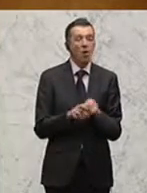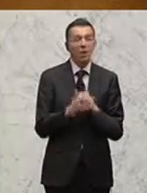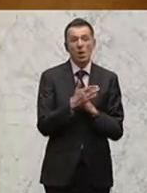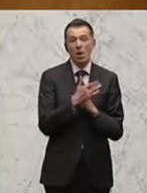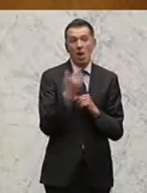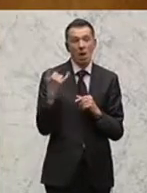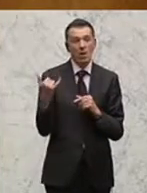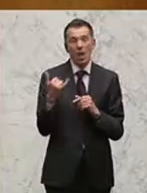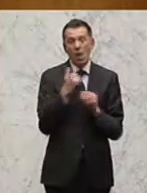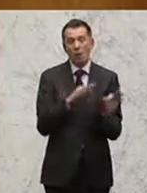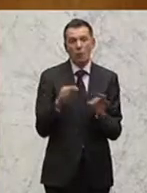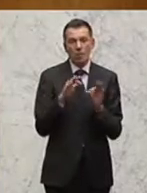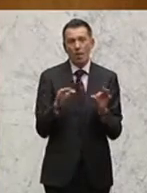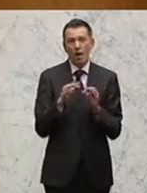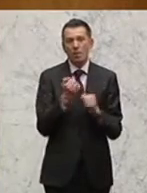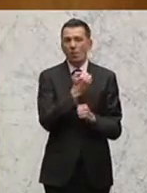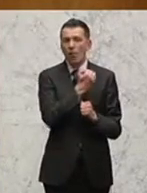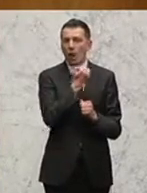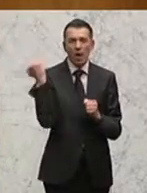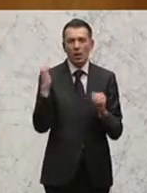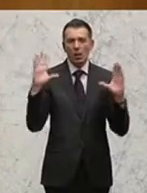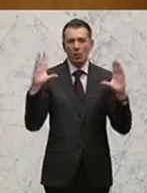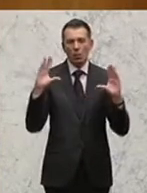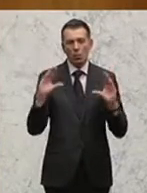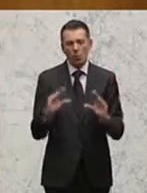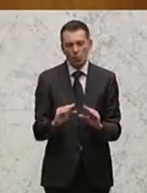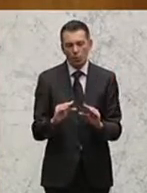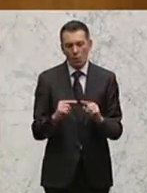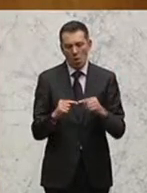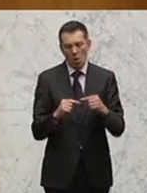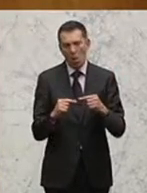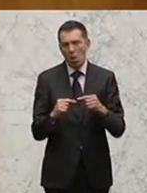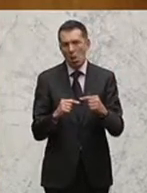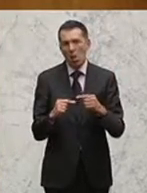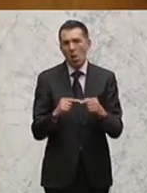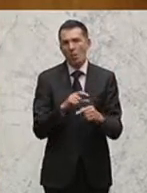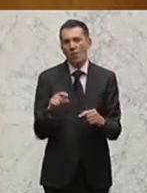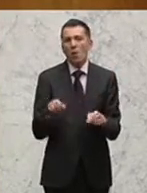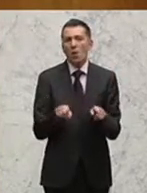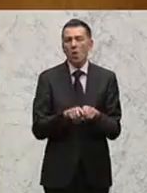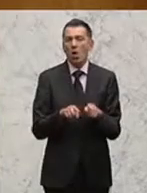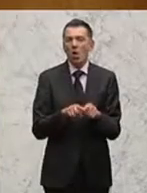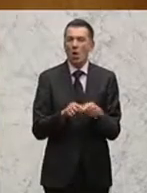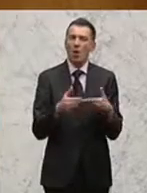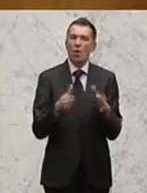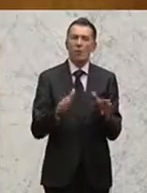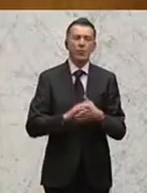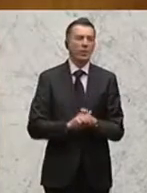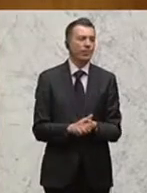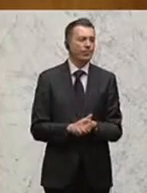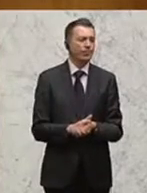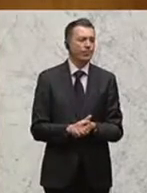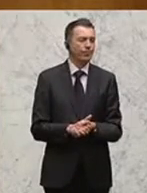Deradikalisierungs-Hotline vorbereitet wird und in den nächsten Wochen letztendlich auch aufgeschaltet werden